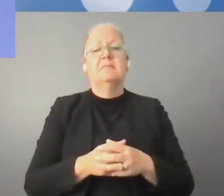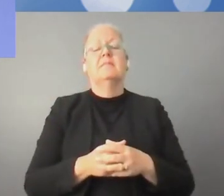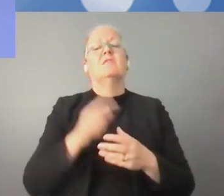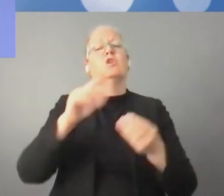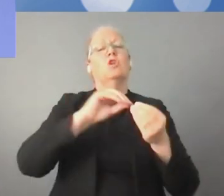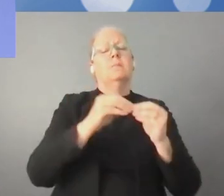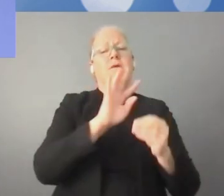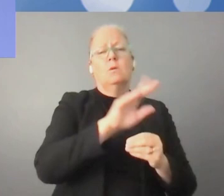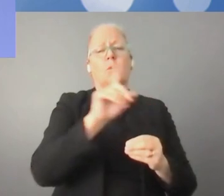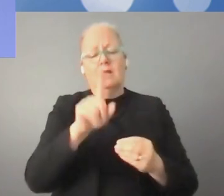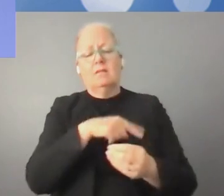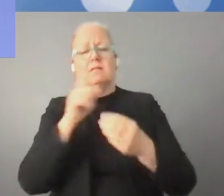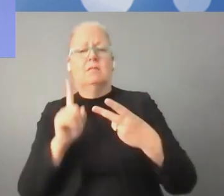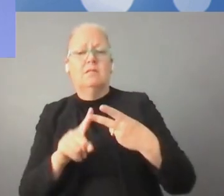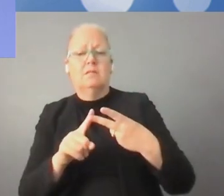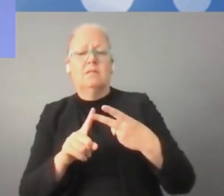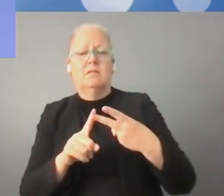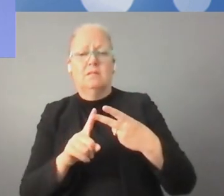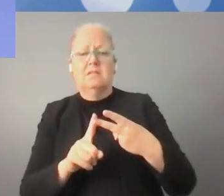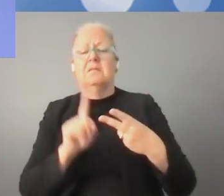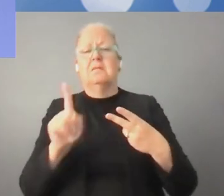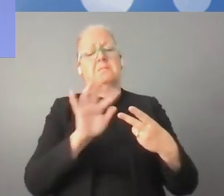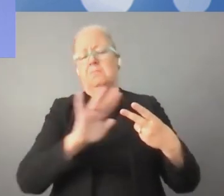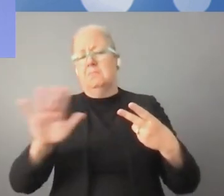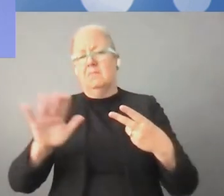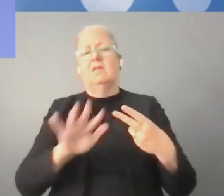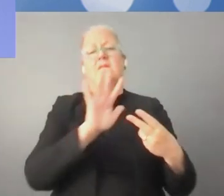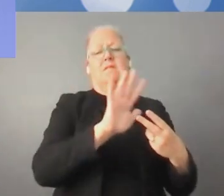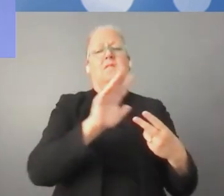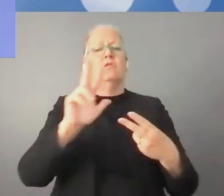произведение Войцеха Киллера, это будет